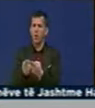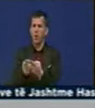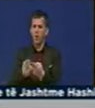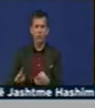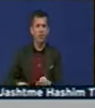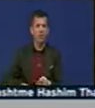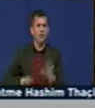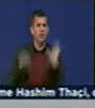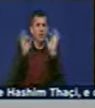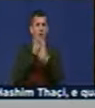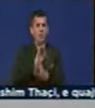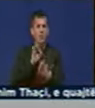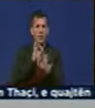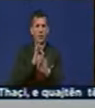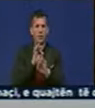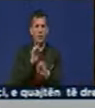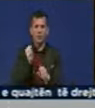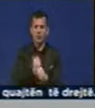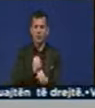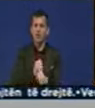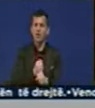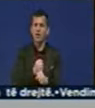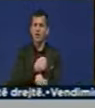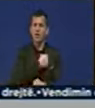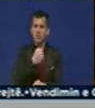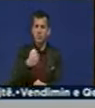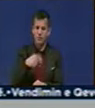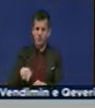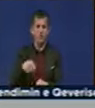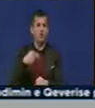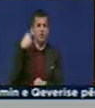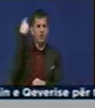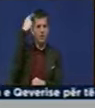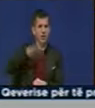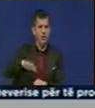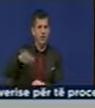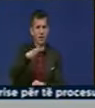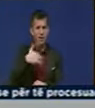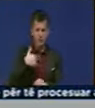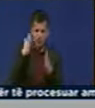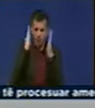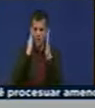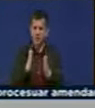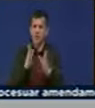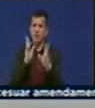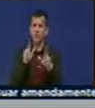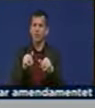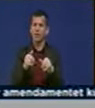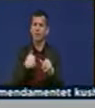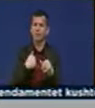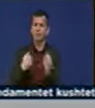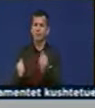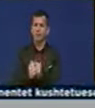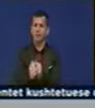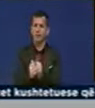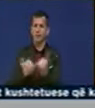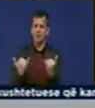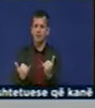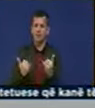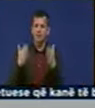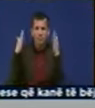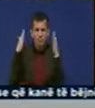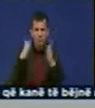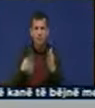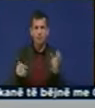nuk ushtrojnë një veprimtari më të fuqishme se tek shqiptarët. Unë i besoj kësaj dhe prandaj jam bashkë me ju jam përkushtuar